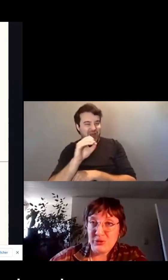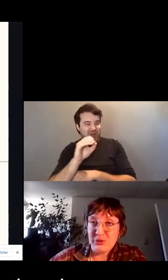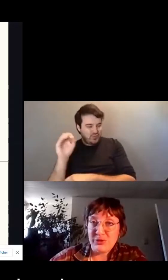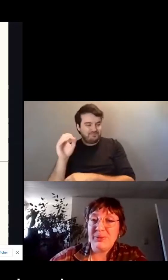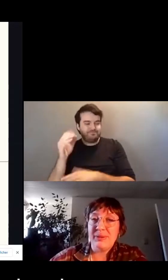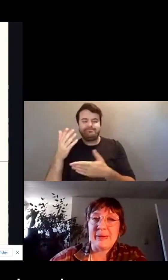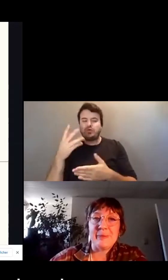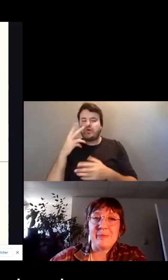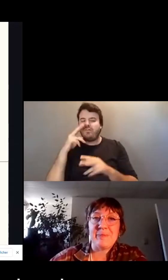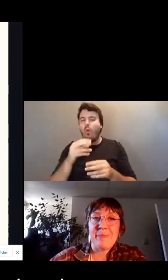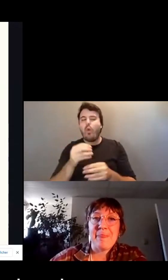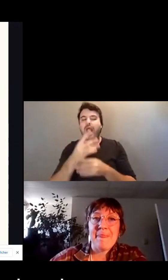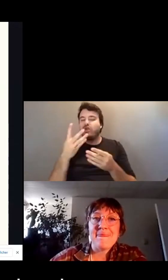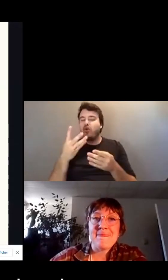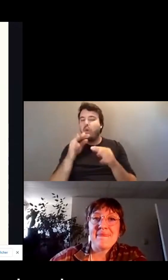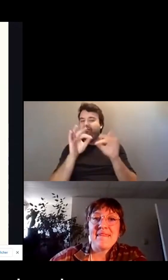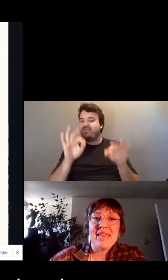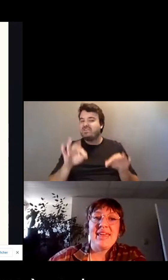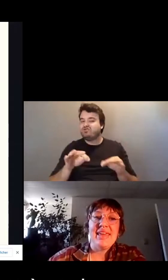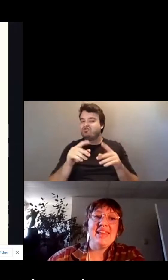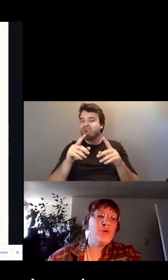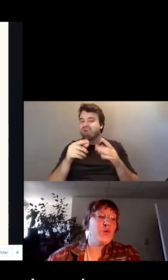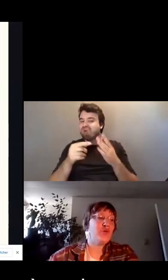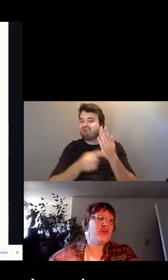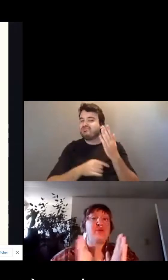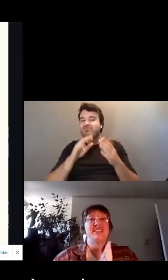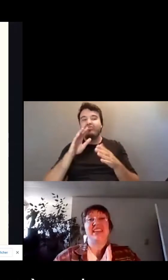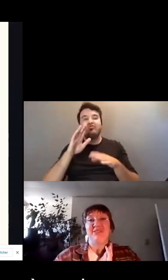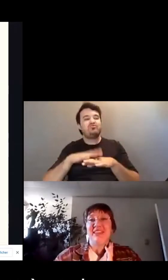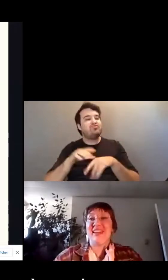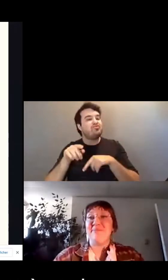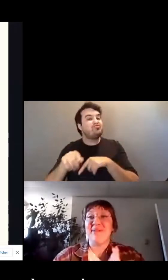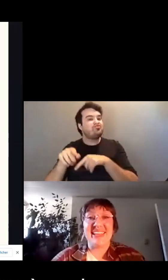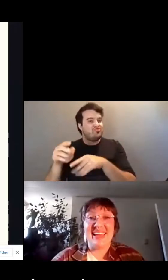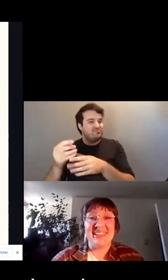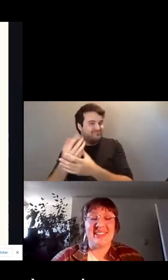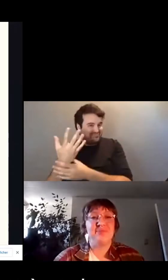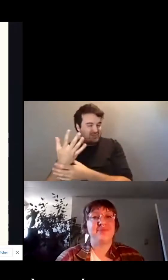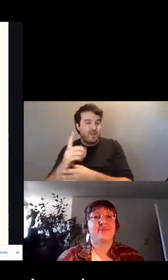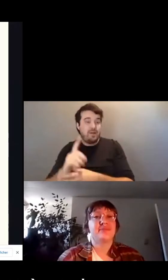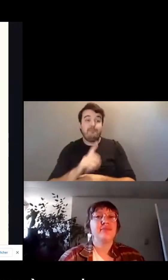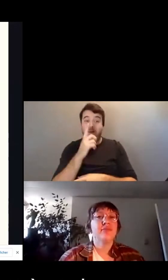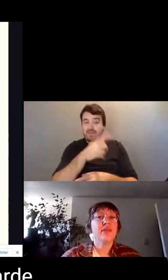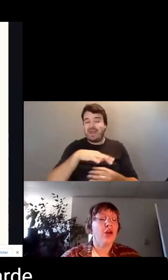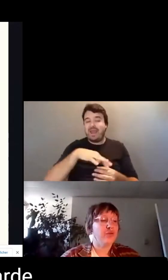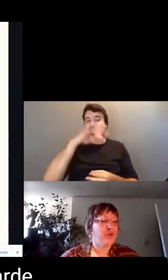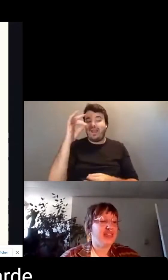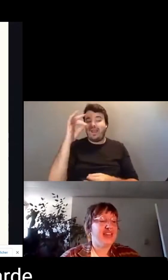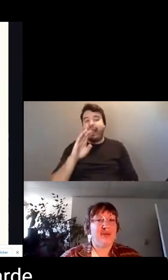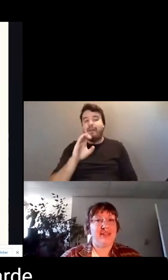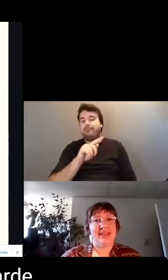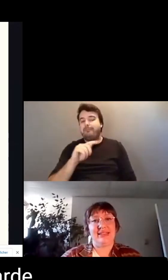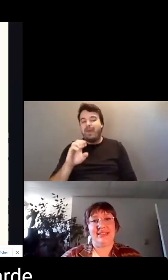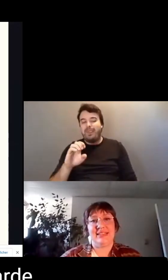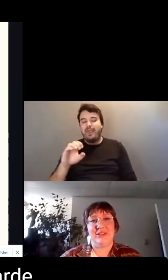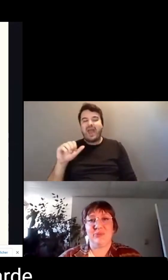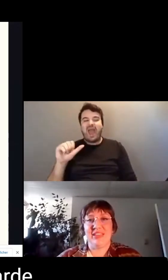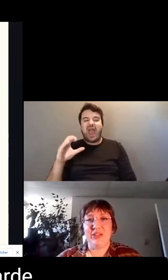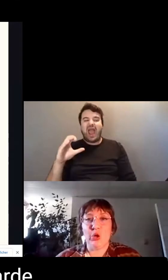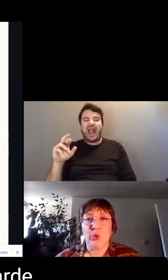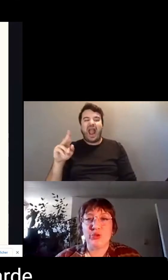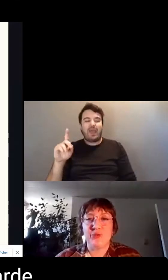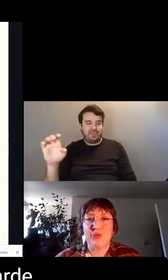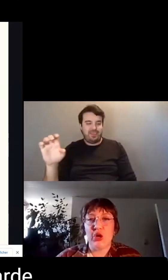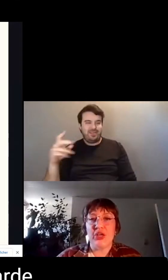de culture. Et donc, on va commencer avec la bétacarde. Alors, vous voyez, la bétacarde, c'est comme